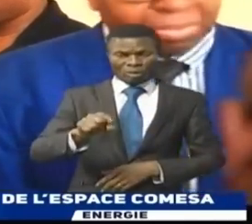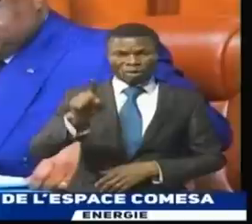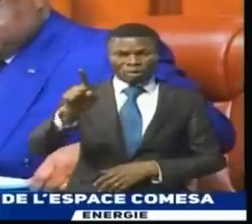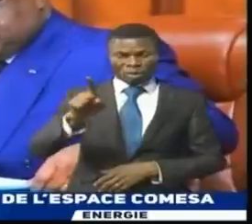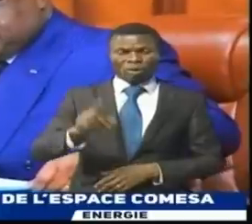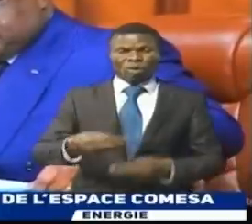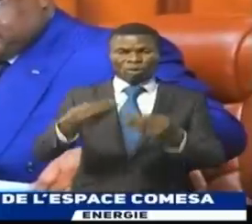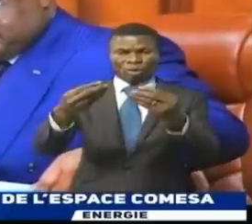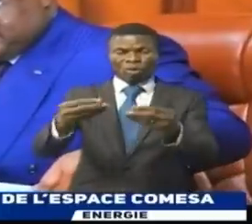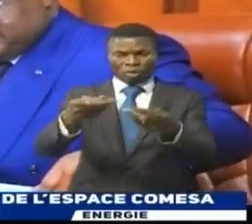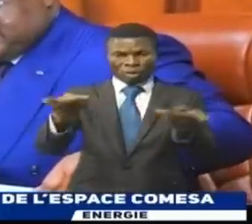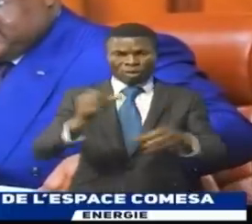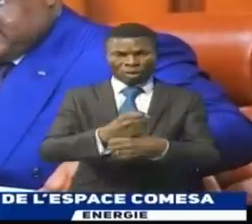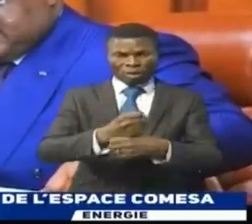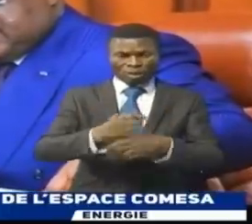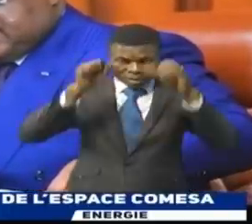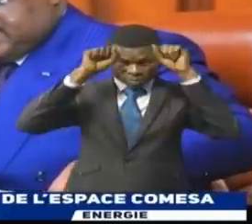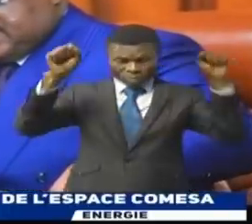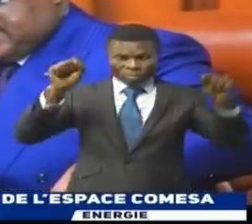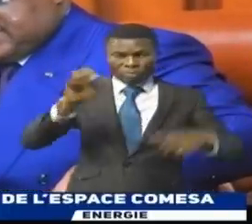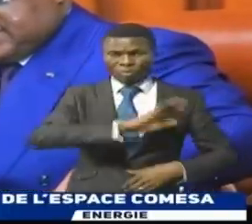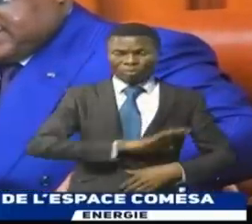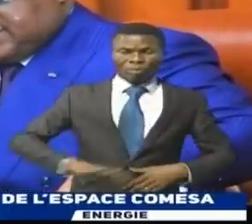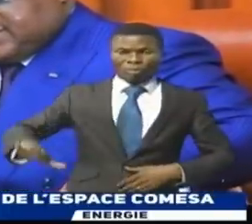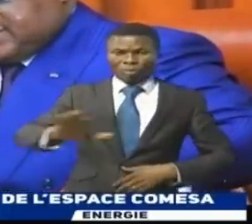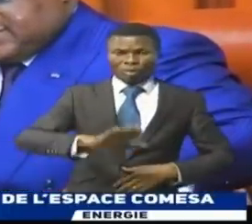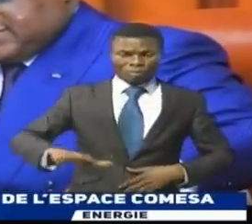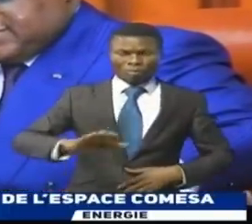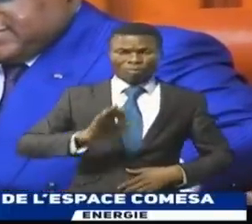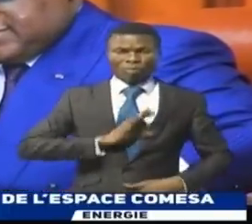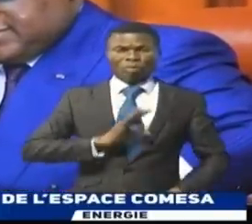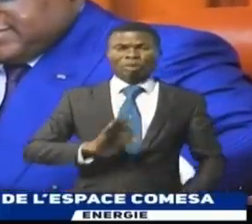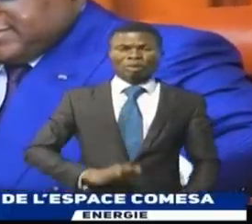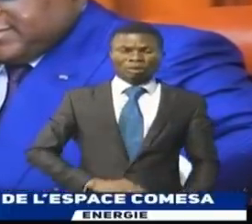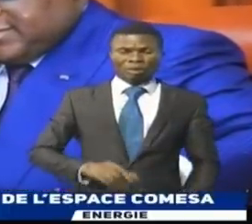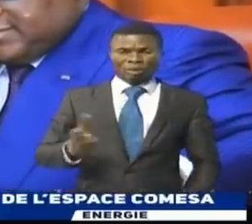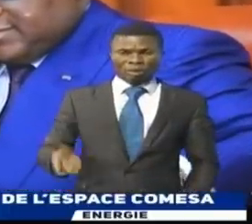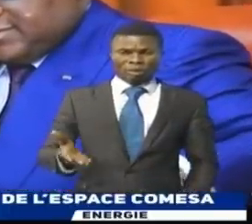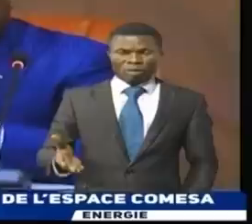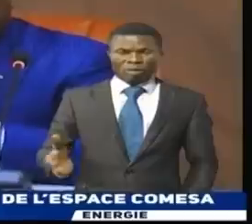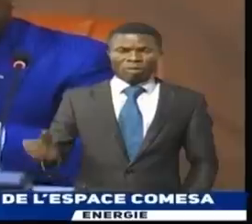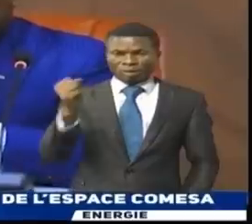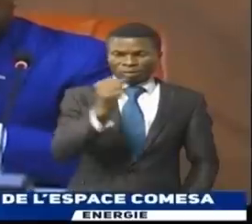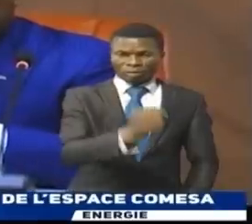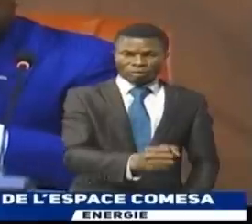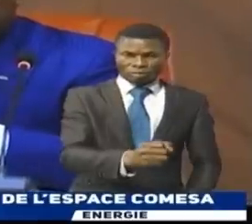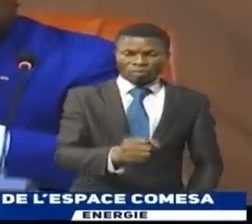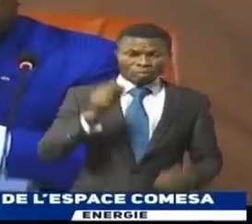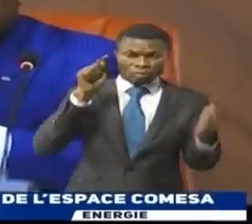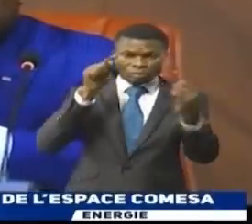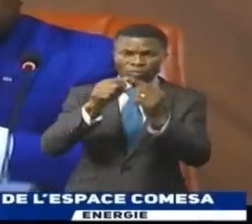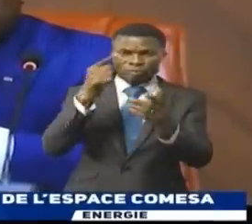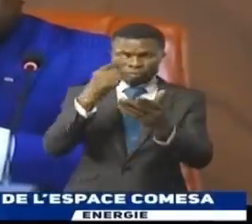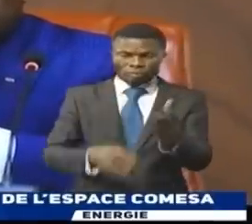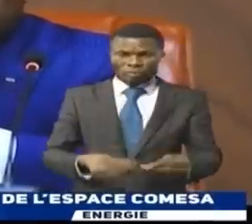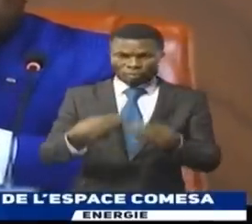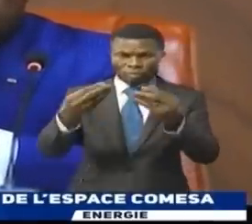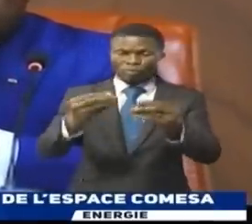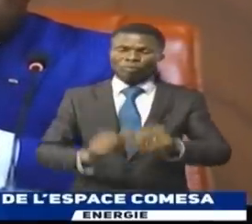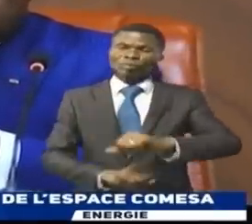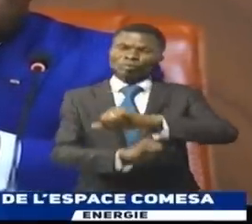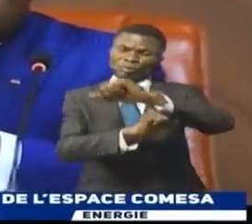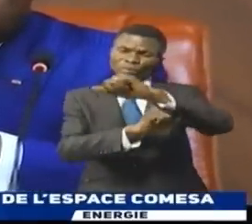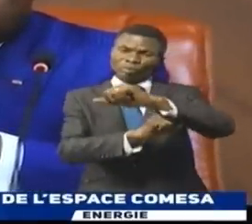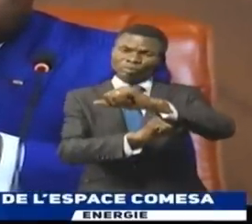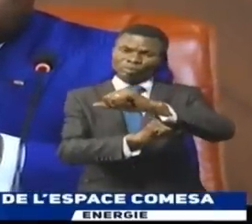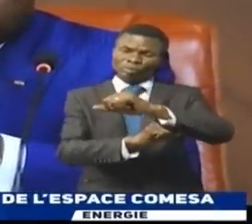en place par le président de la République, Félix-Antoine Tshisekedi Tshilombo, dans le but de donner un coup de boost